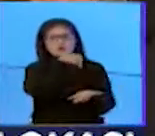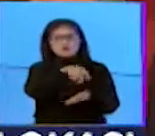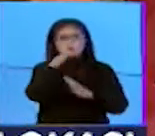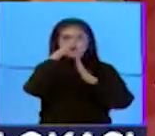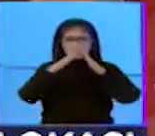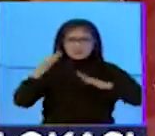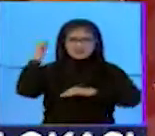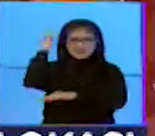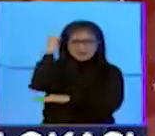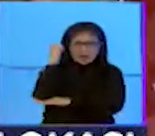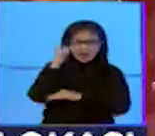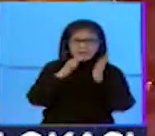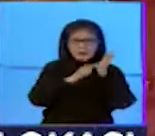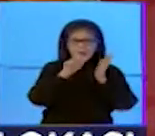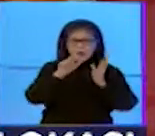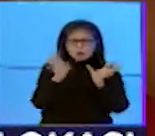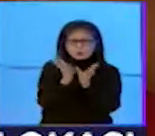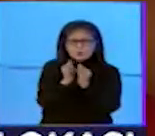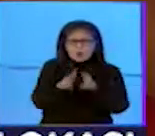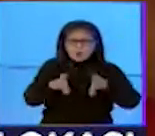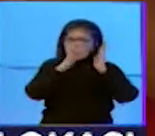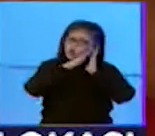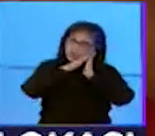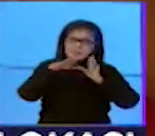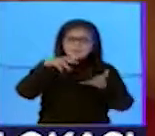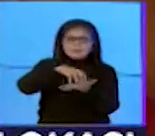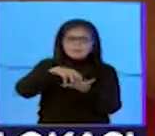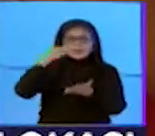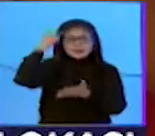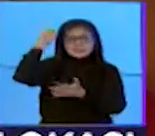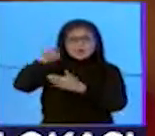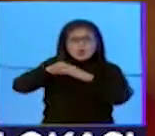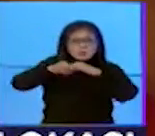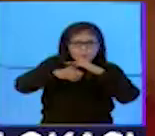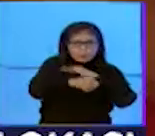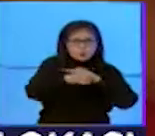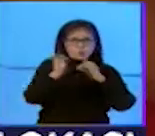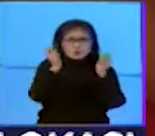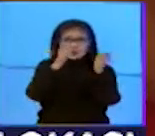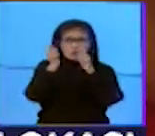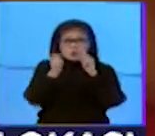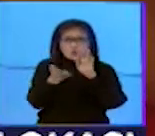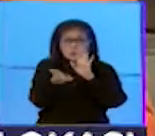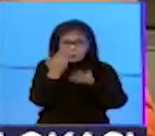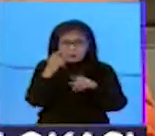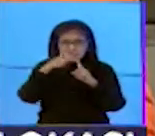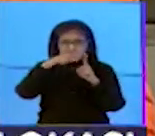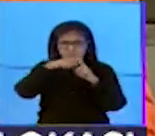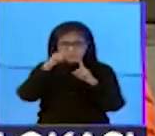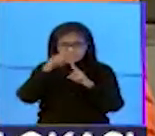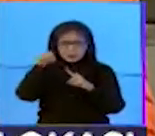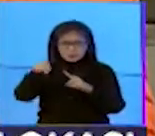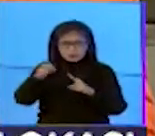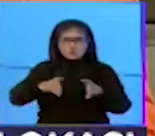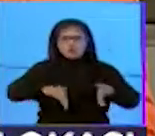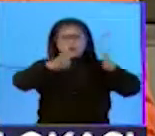email dan sejumlah hotel tempat mereka merencanakan pembunuhan teka degan dilanjutkan di ruko Royal Gading square